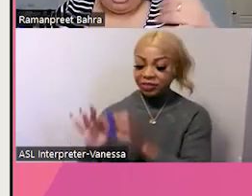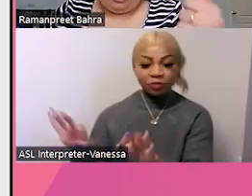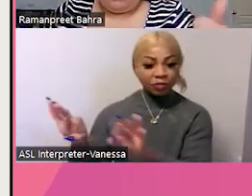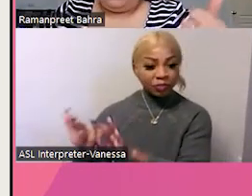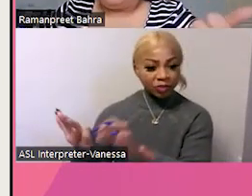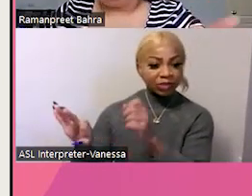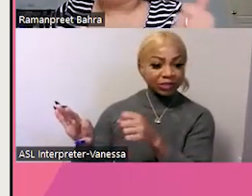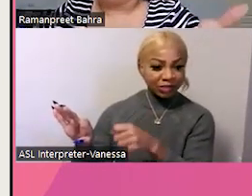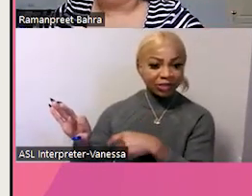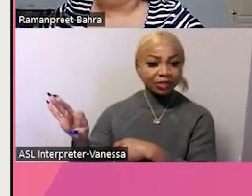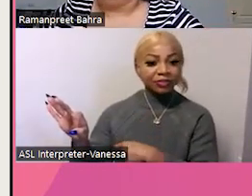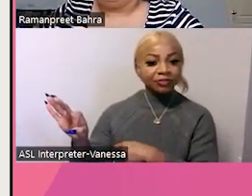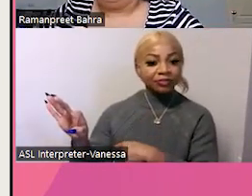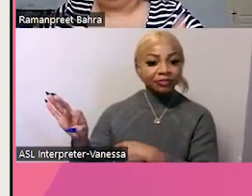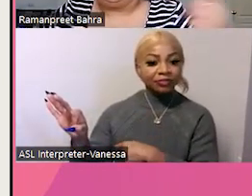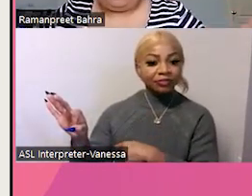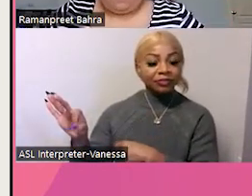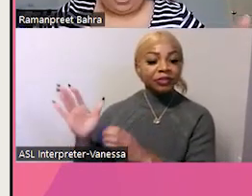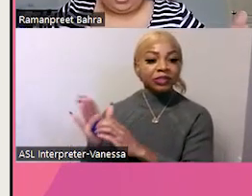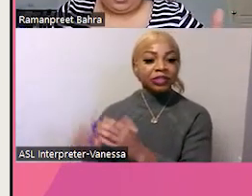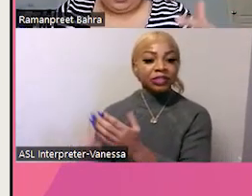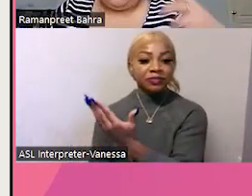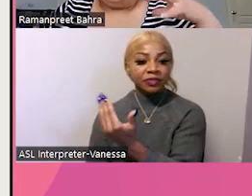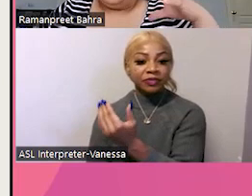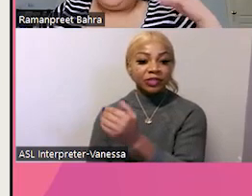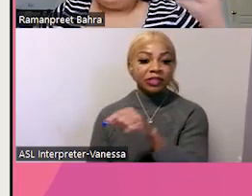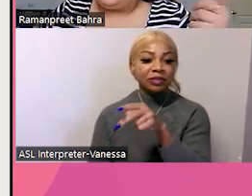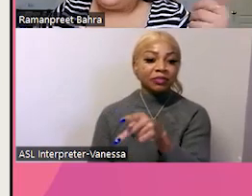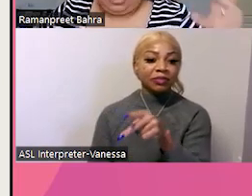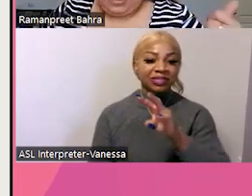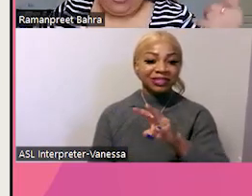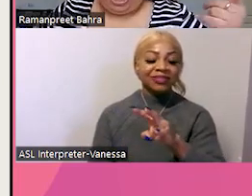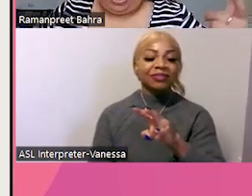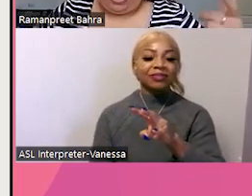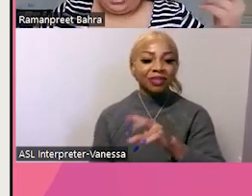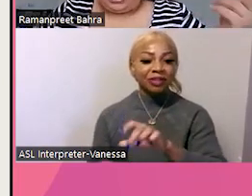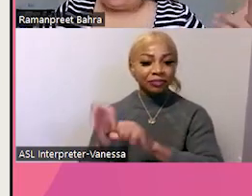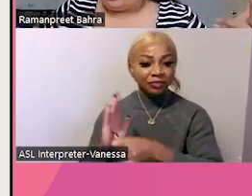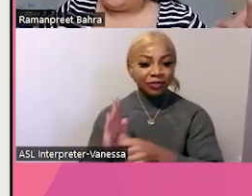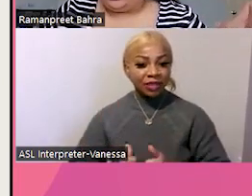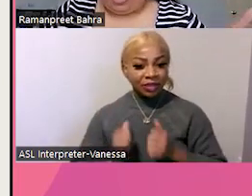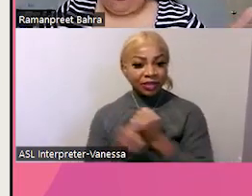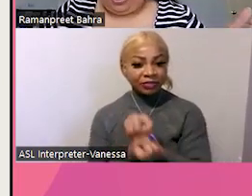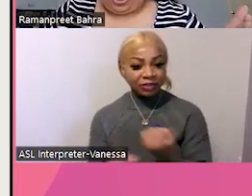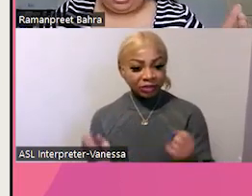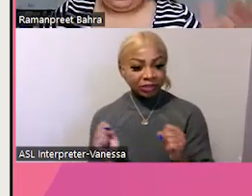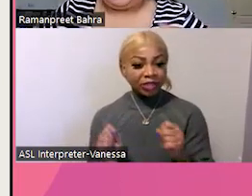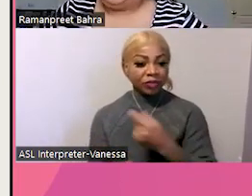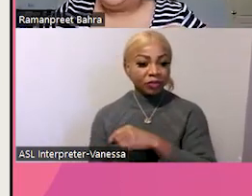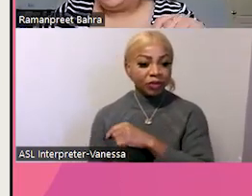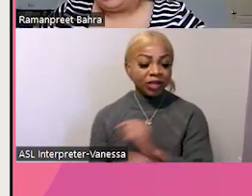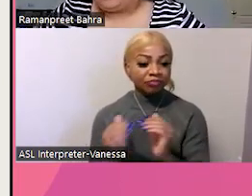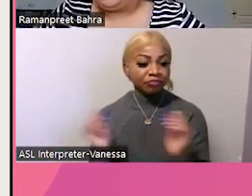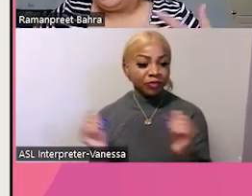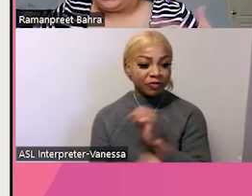inclure à l'article 15 de la Charte et 7 qui souligne la